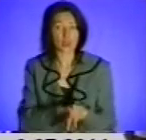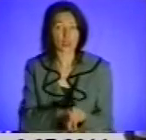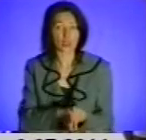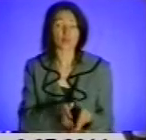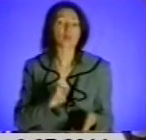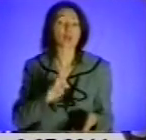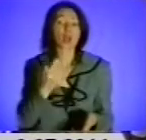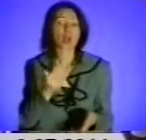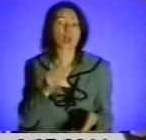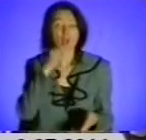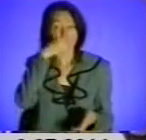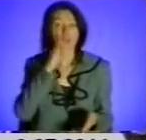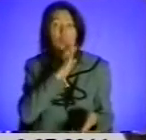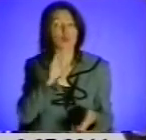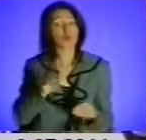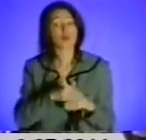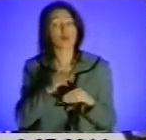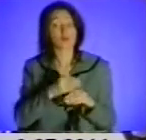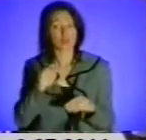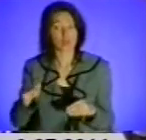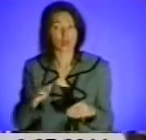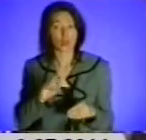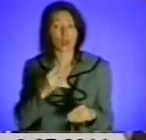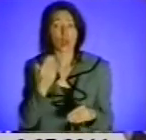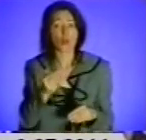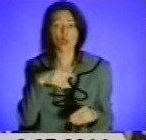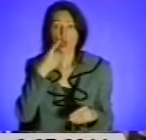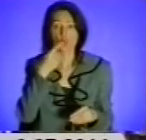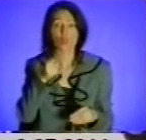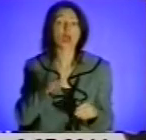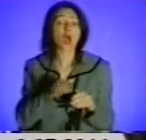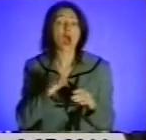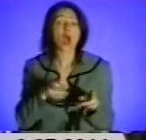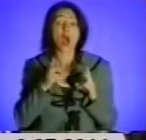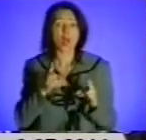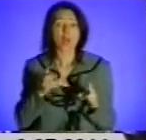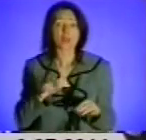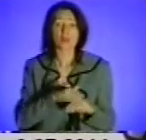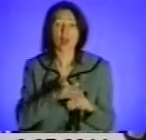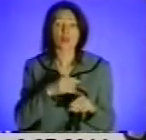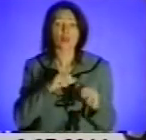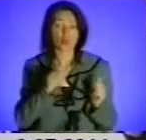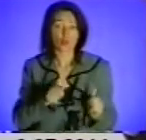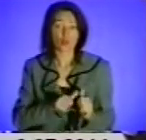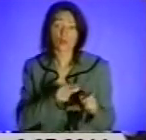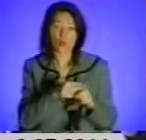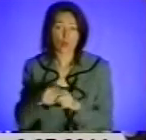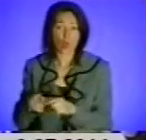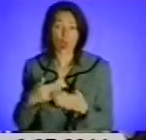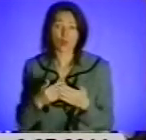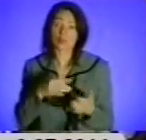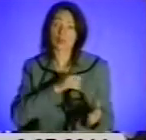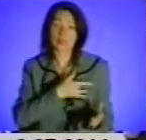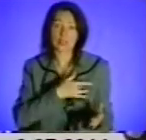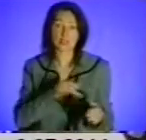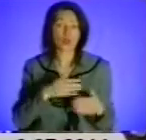її схвалювати, як вони будуть їй говорити ласкаві слова, тобто серцем любити, наскільки